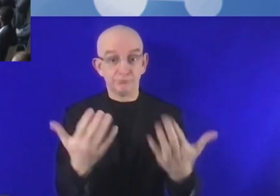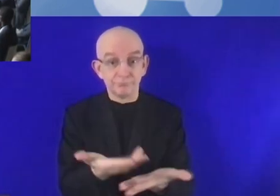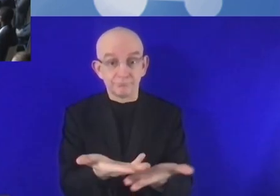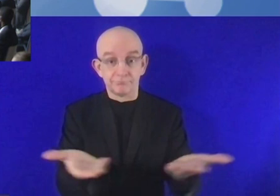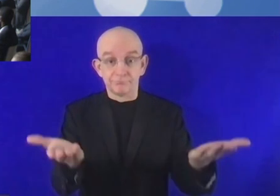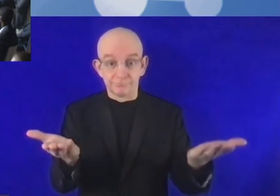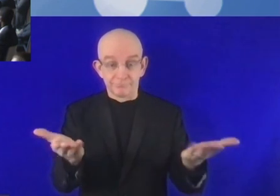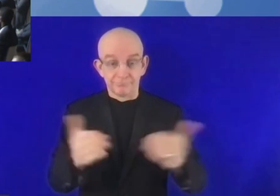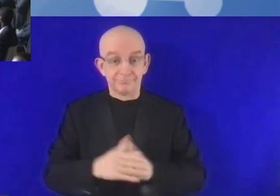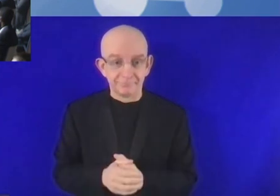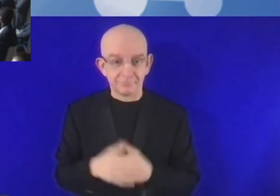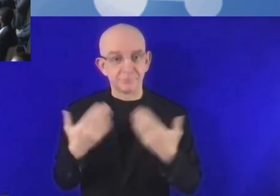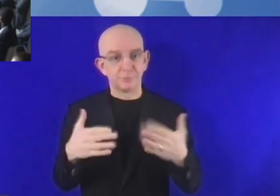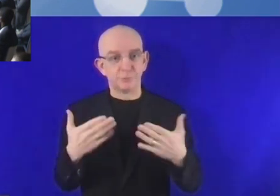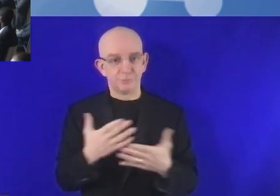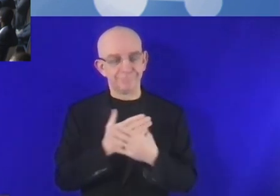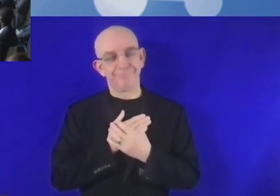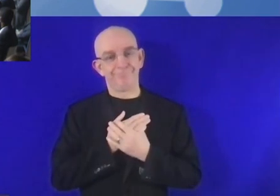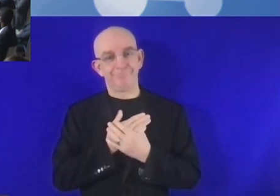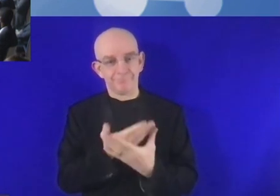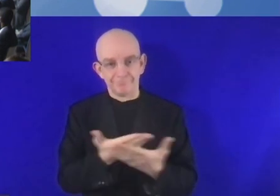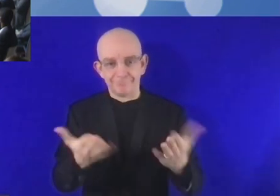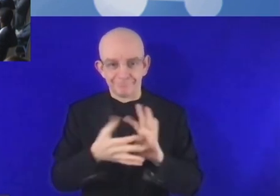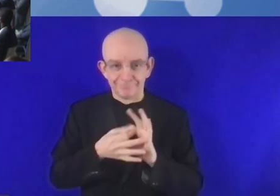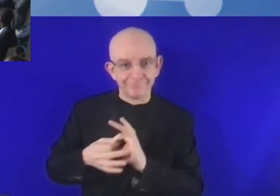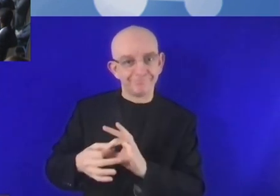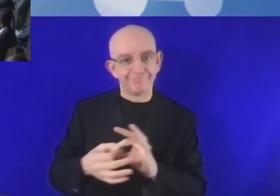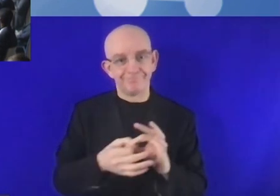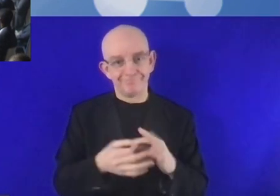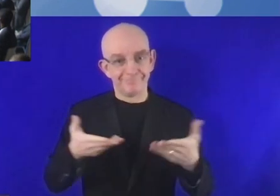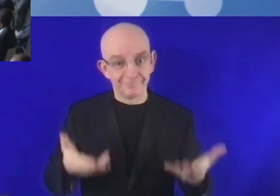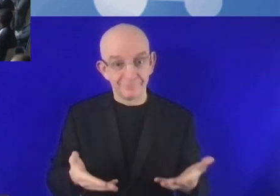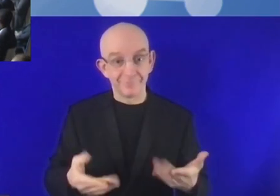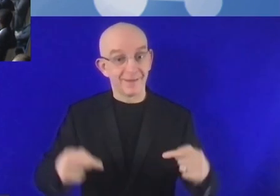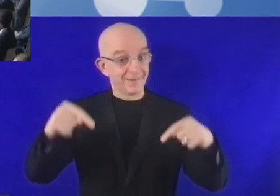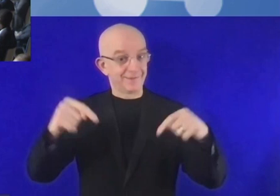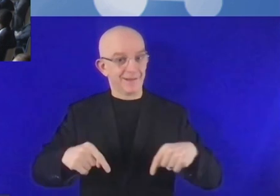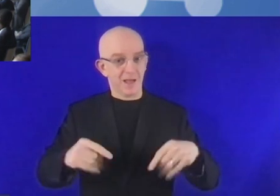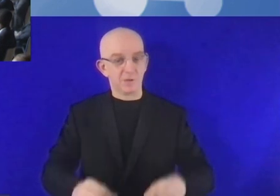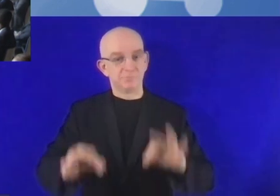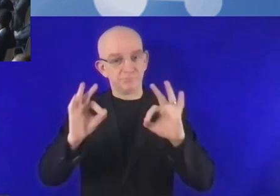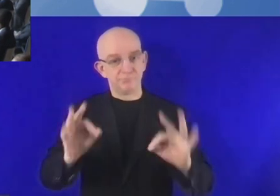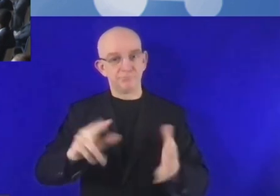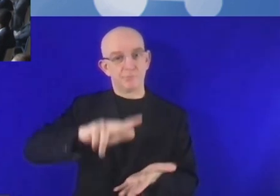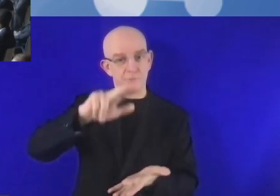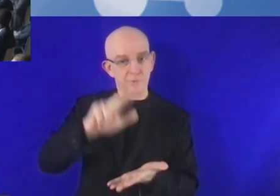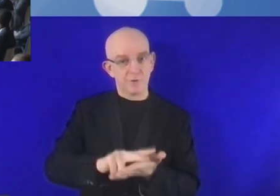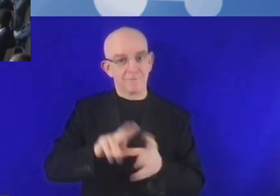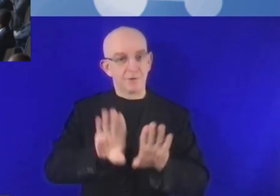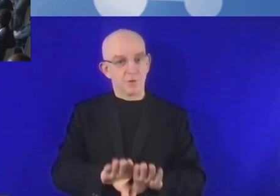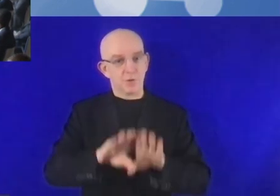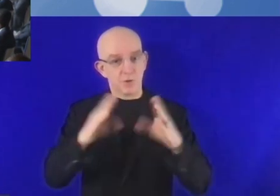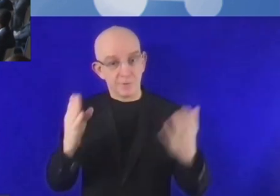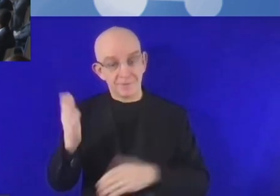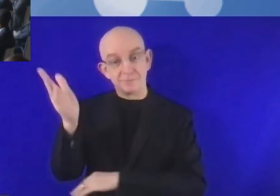A zatem, szanowni państwo, warto być tu z nami. A teraz czas oficjalnie zaczynać. Jako pierwszy zabierze głos pan